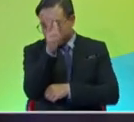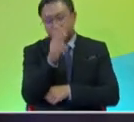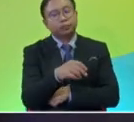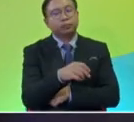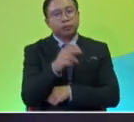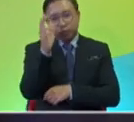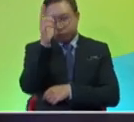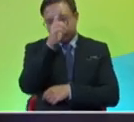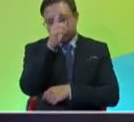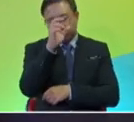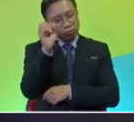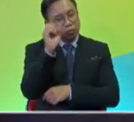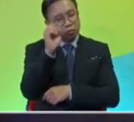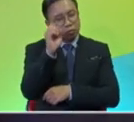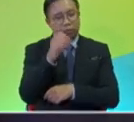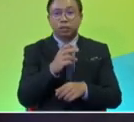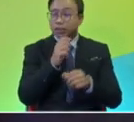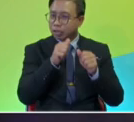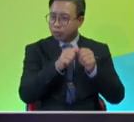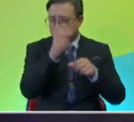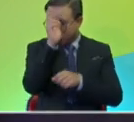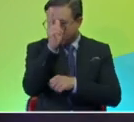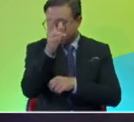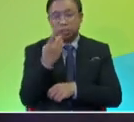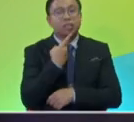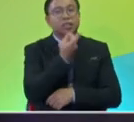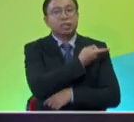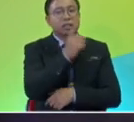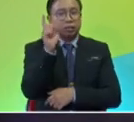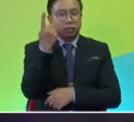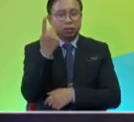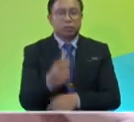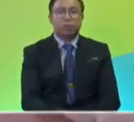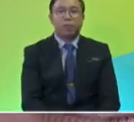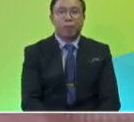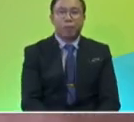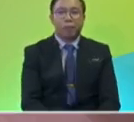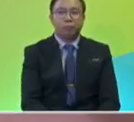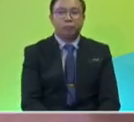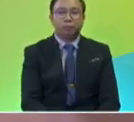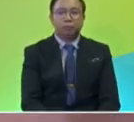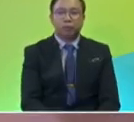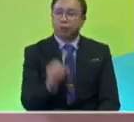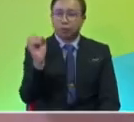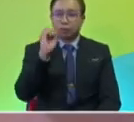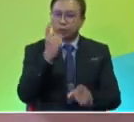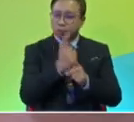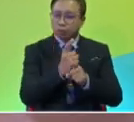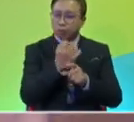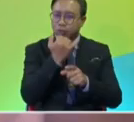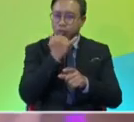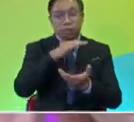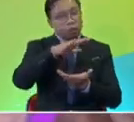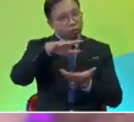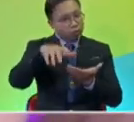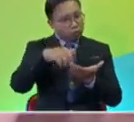salah tak ada betulan kita mengikut kreativiti kita sahaja okey baik Tak ada Betul tak ada salah semua semua